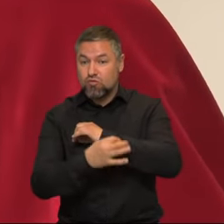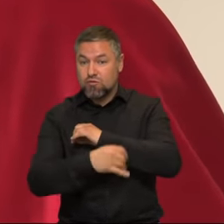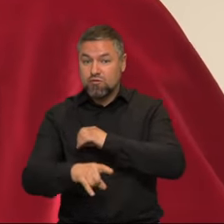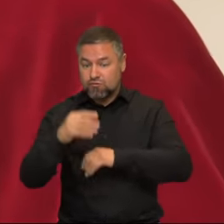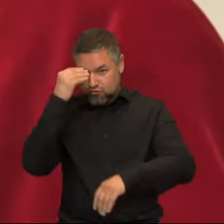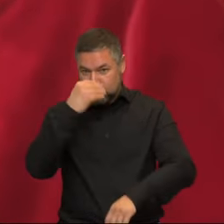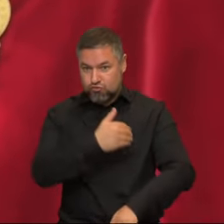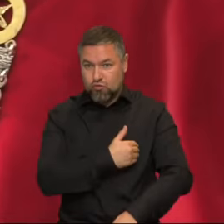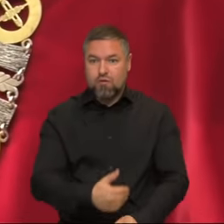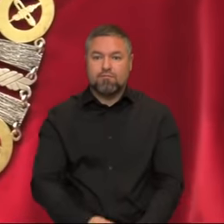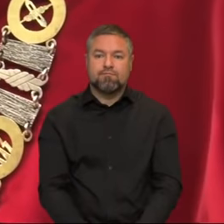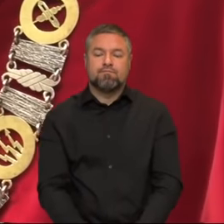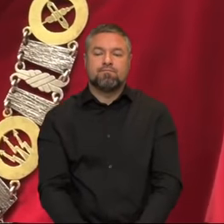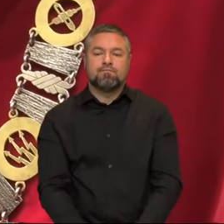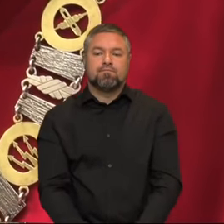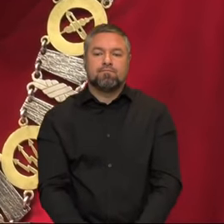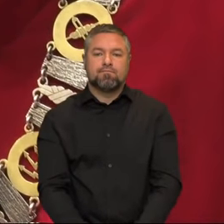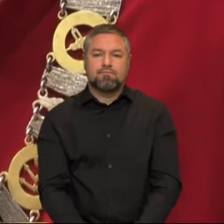w uczelni.